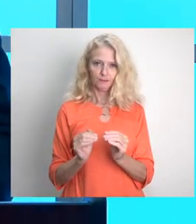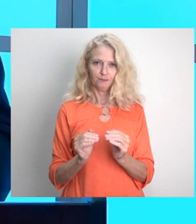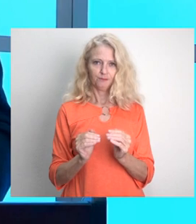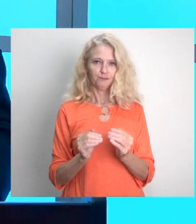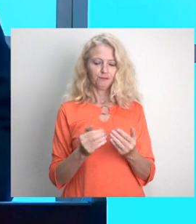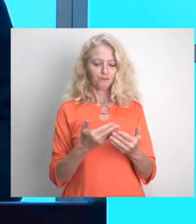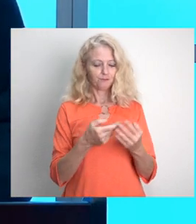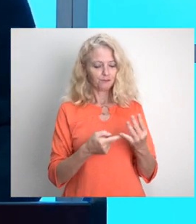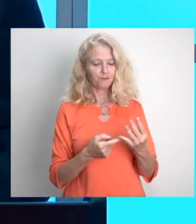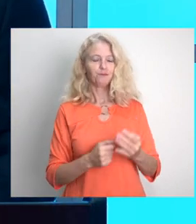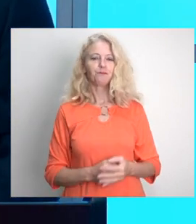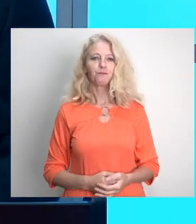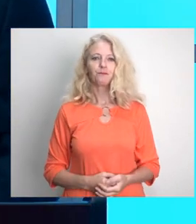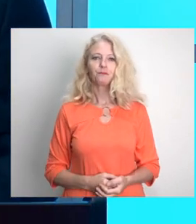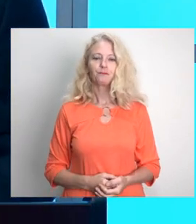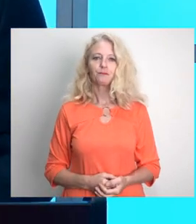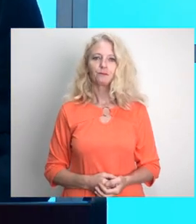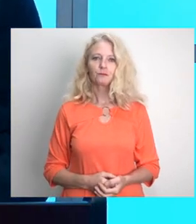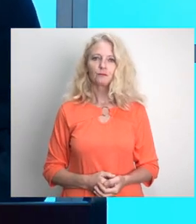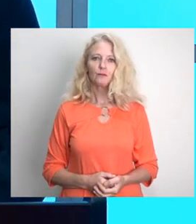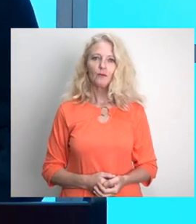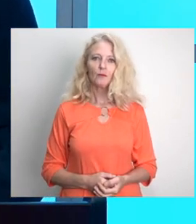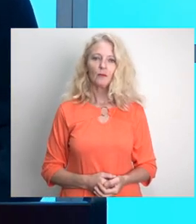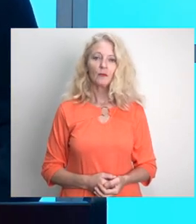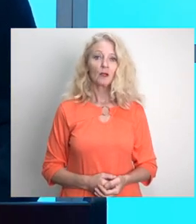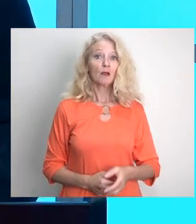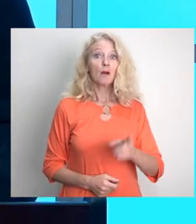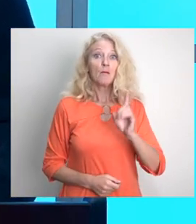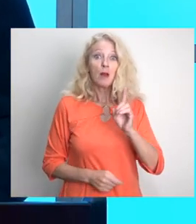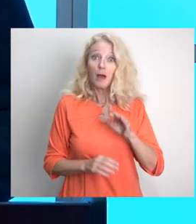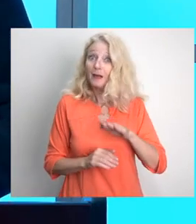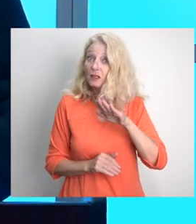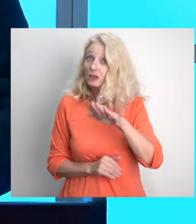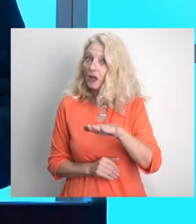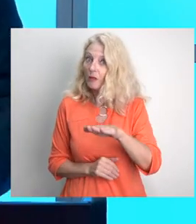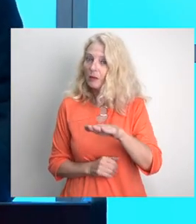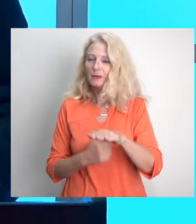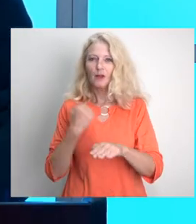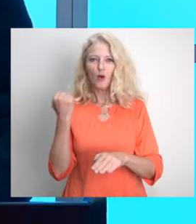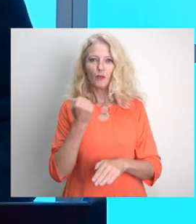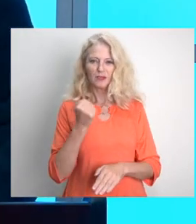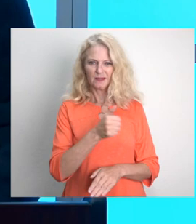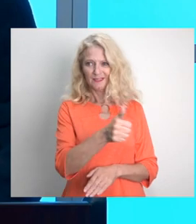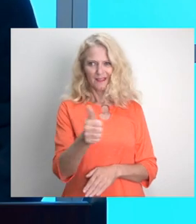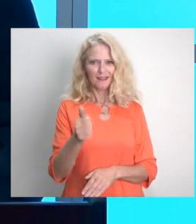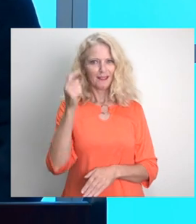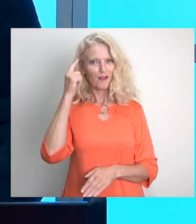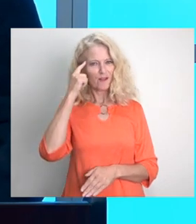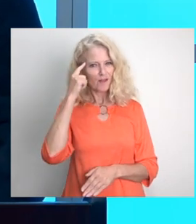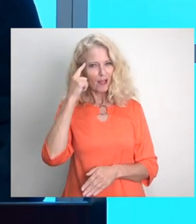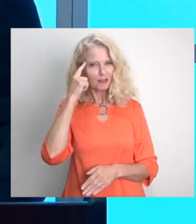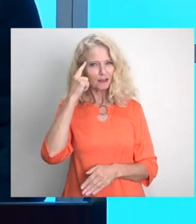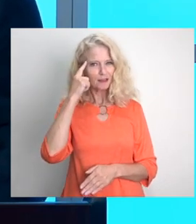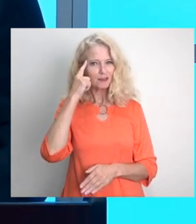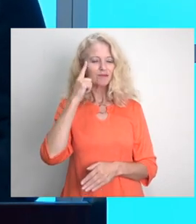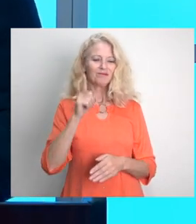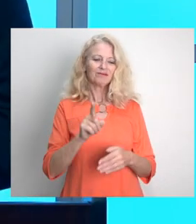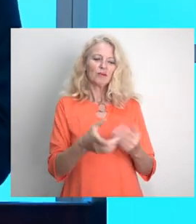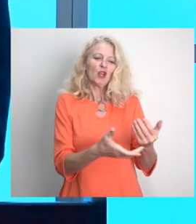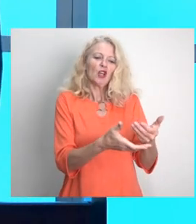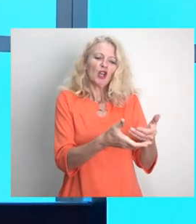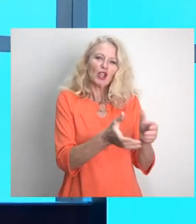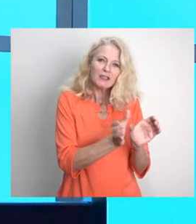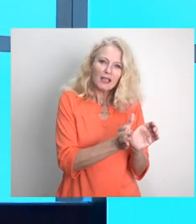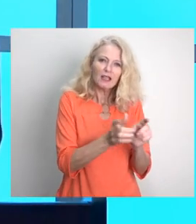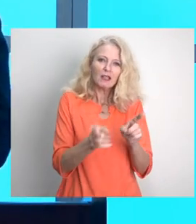dat als reductie gezien kan worden op alle rekeningen. Dat een hele belangrijke stap, want zoals u weet, niet alleen